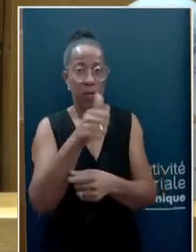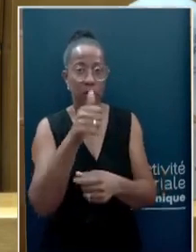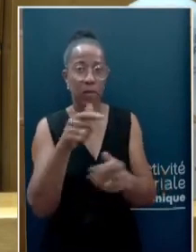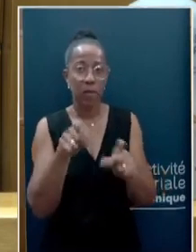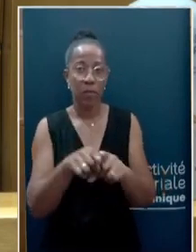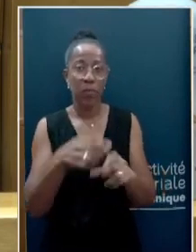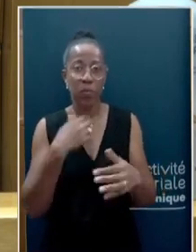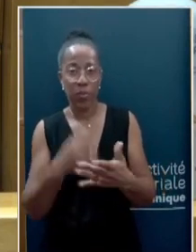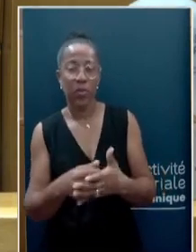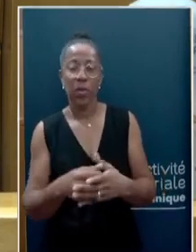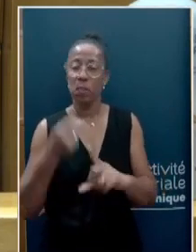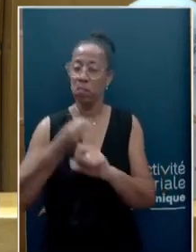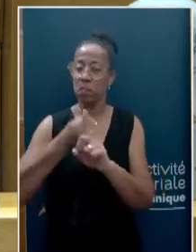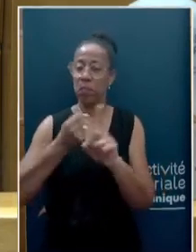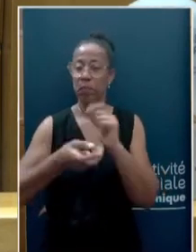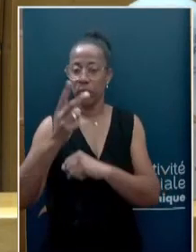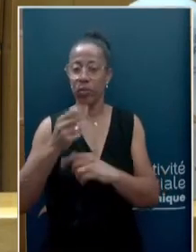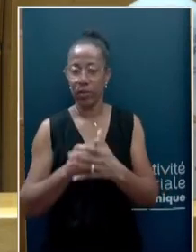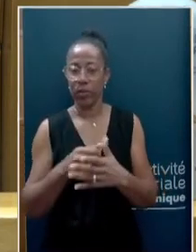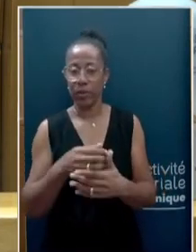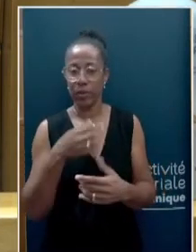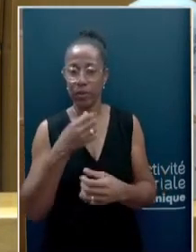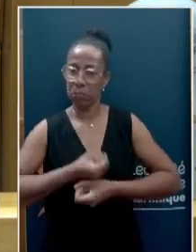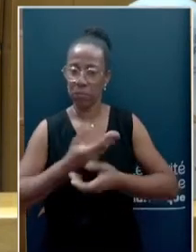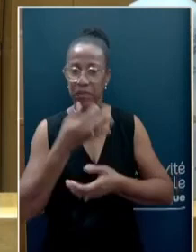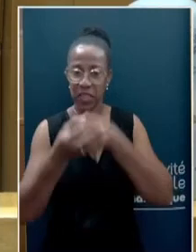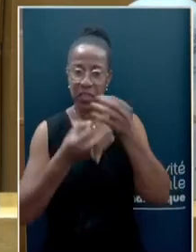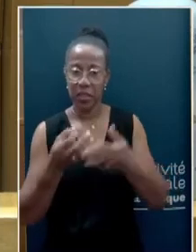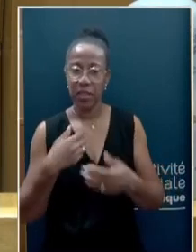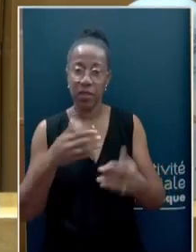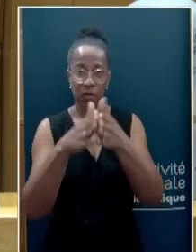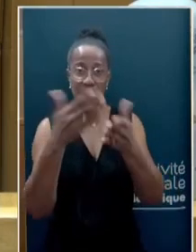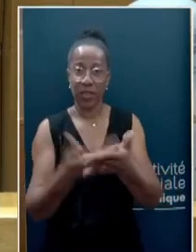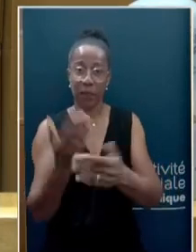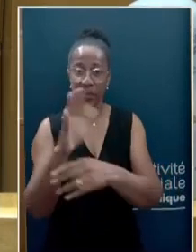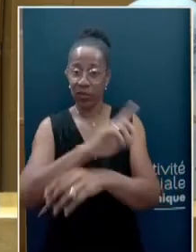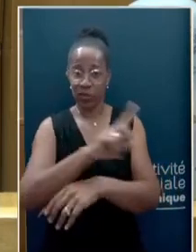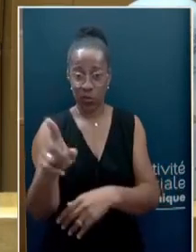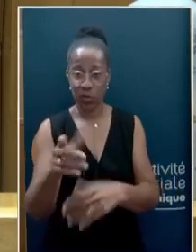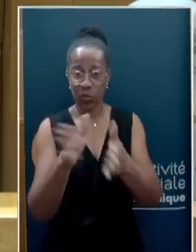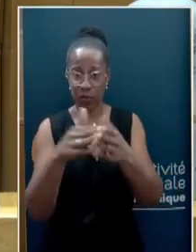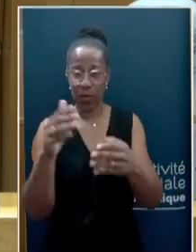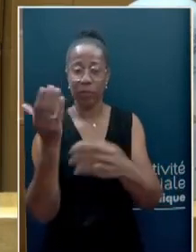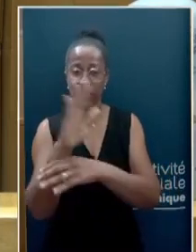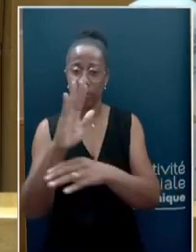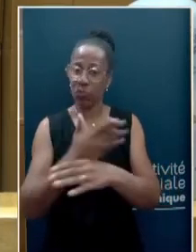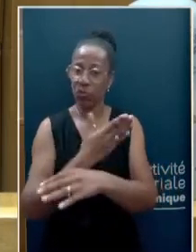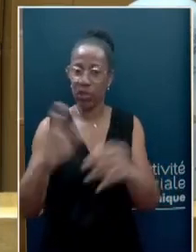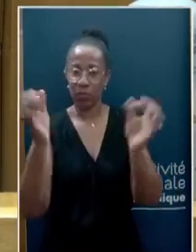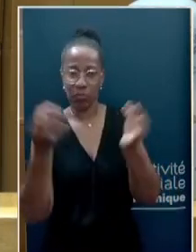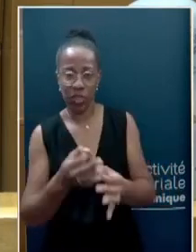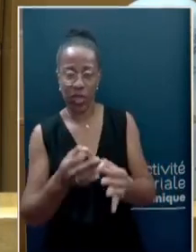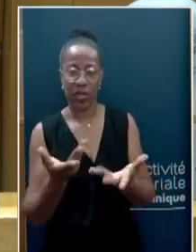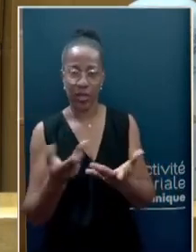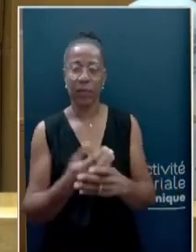vindicatif, plus militant, est entré là-dedans. Alors que ce n'était pas ça qu'on lui demandait de présenter, C'était le projet de budget, donner un avis sur le projet